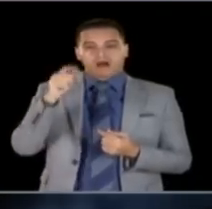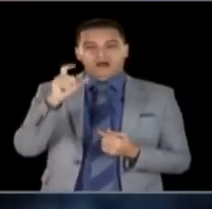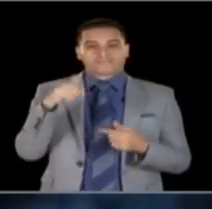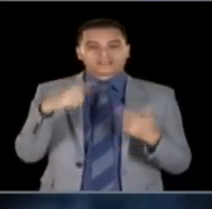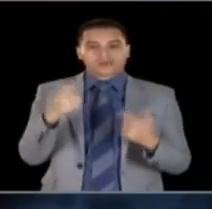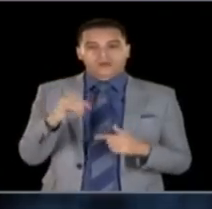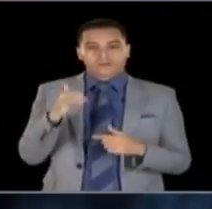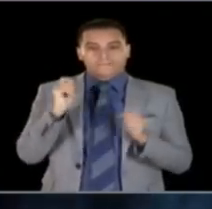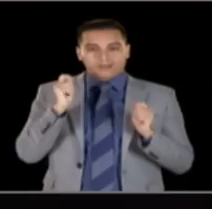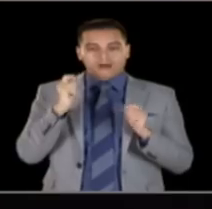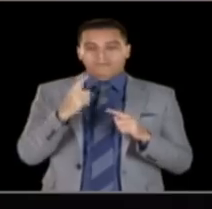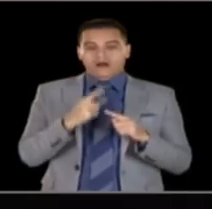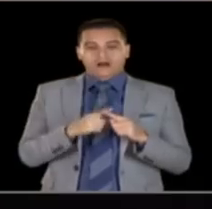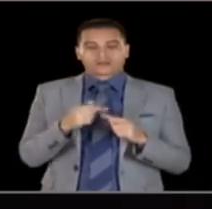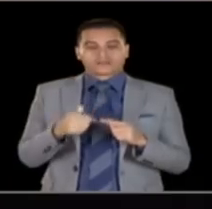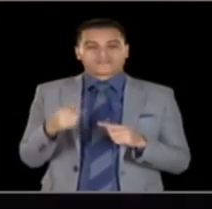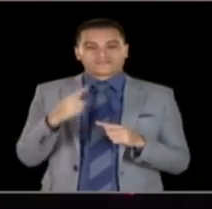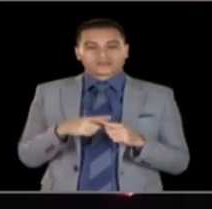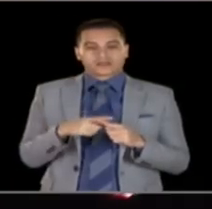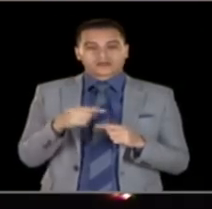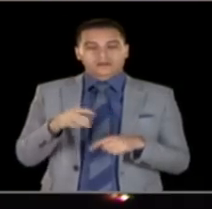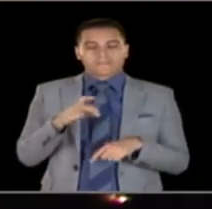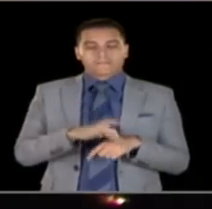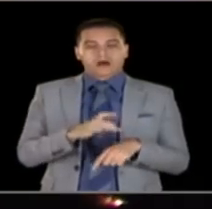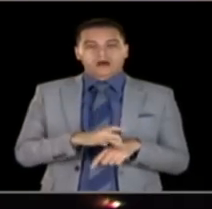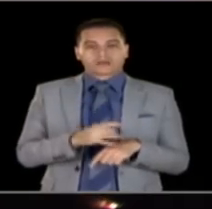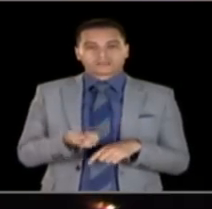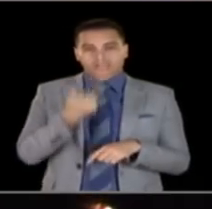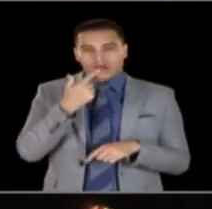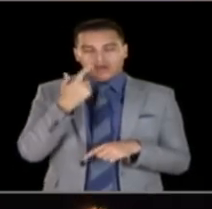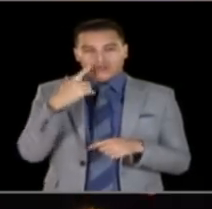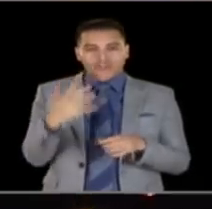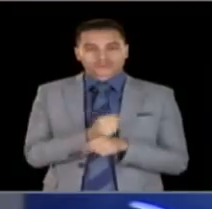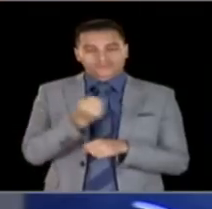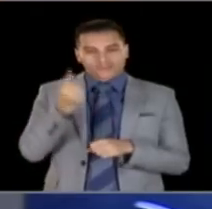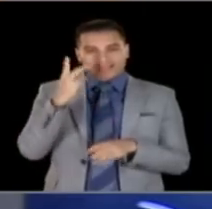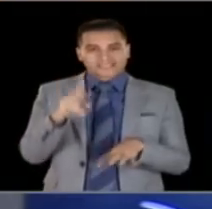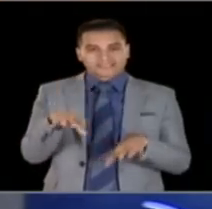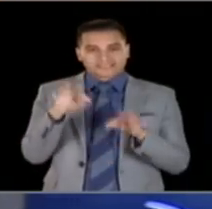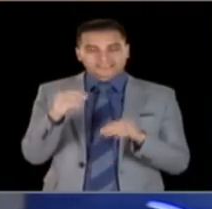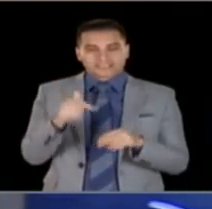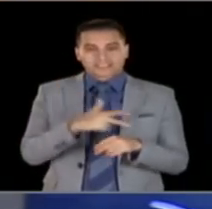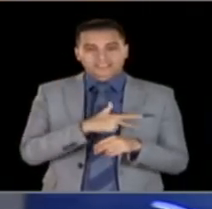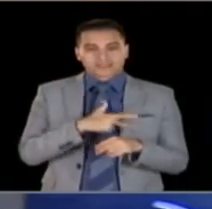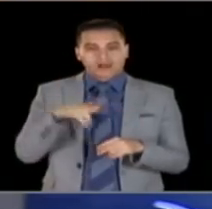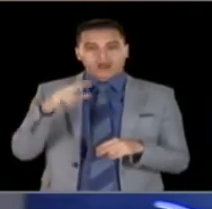هي؟ المغرب. غلط. مضاد حيوي تم اكتشافه عام 1928 ويسمى بالعقار المعجزة، فما